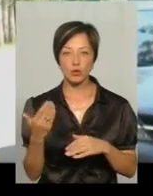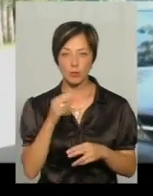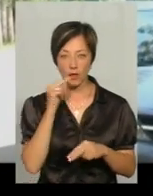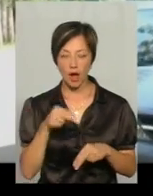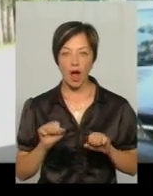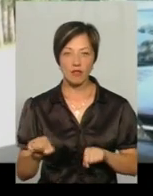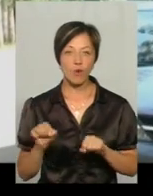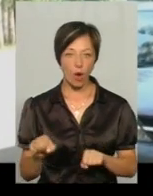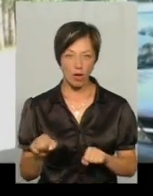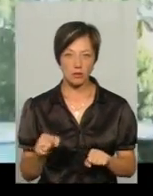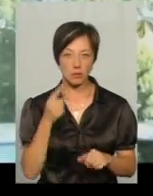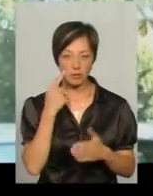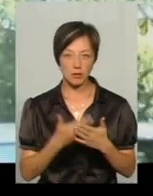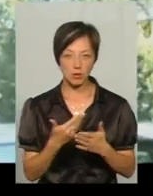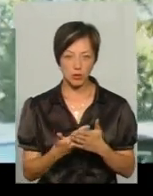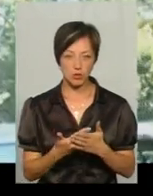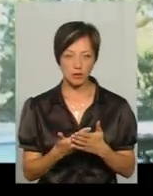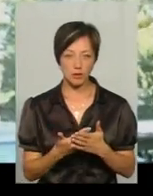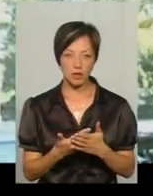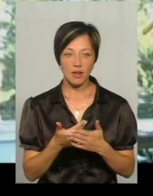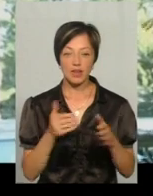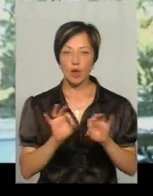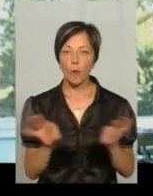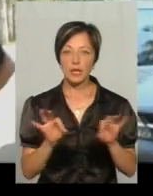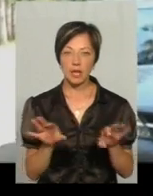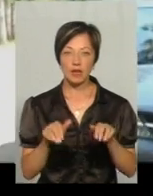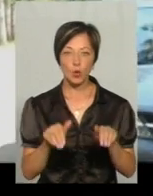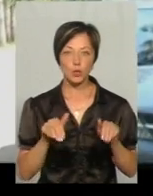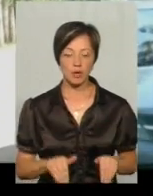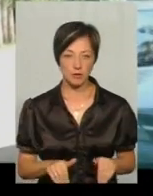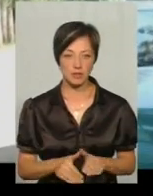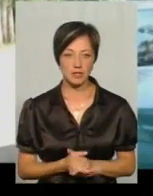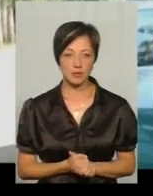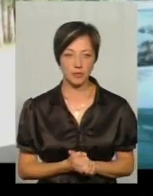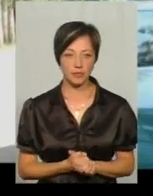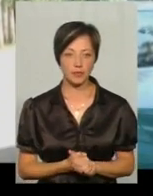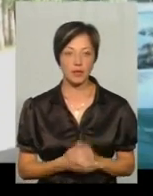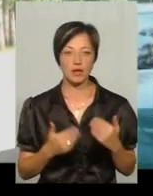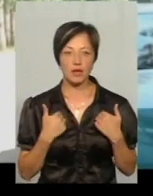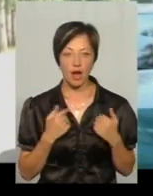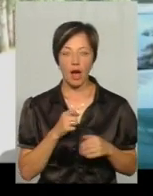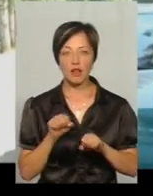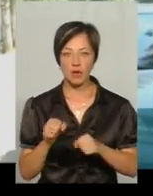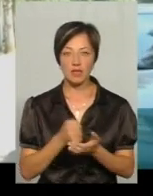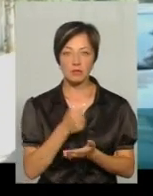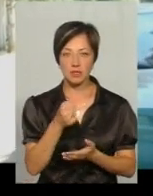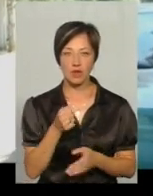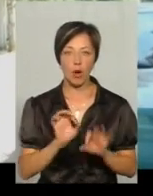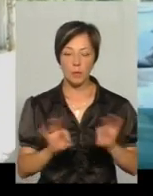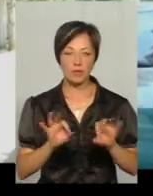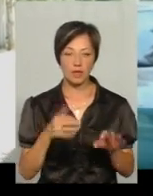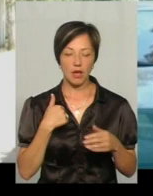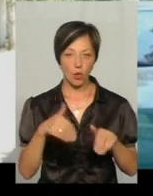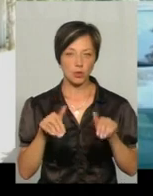Адвокат підозрюваної Михайло Гандзьошин від коментарів утримався. Я адвокат за призначенням, від коментарів на даний час